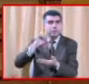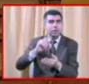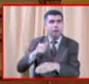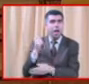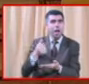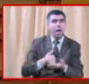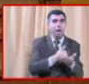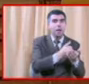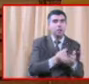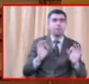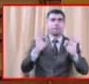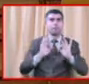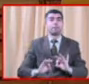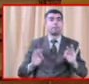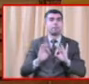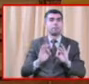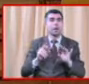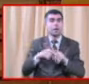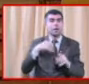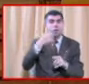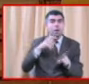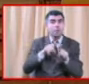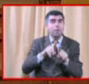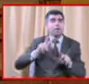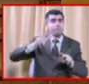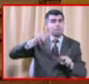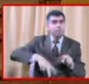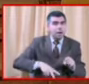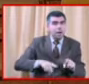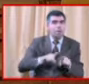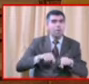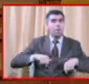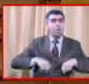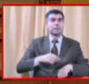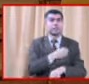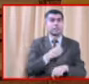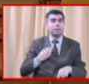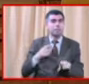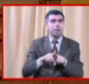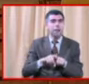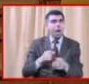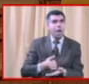الوزير نسائلكم، واش عندكم فعلا شي قدره باش تحلوا هذا المشكل ولا ما عندكم؟ قولوا علينا.